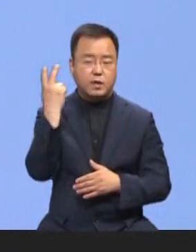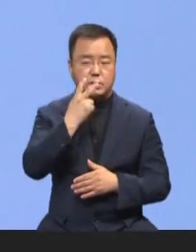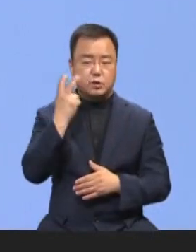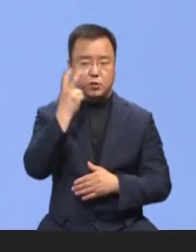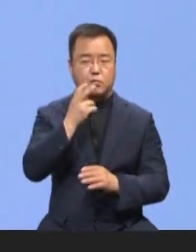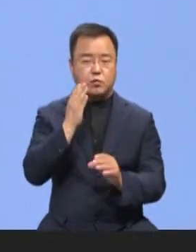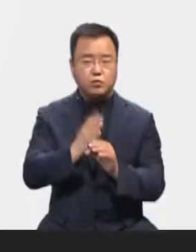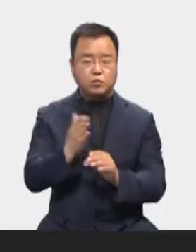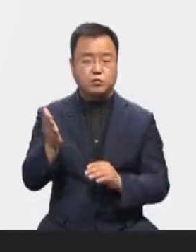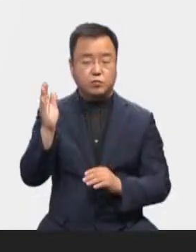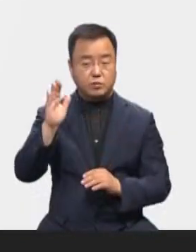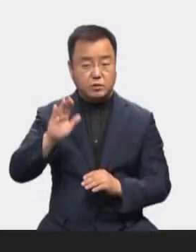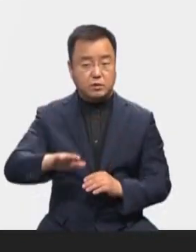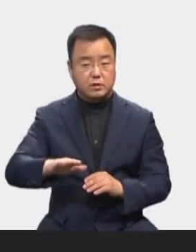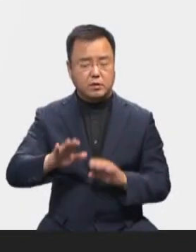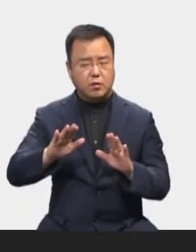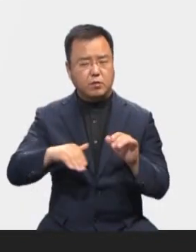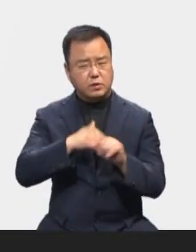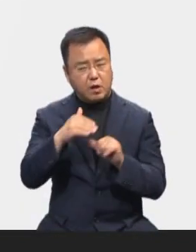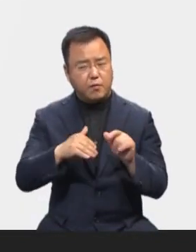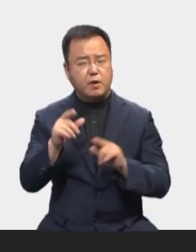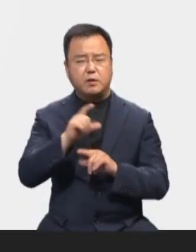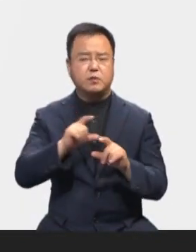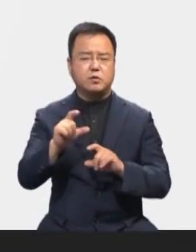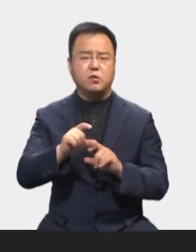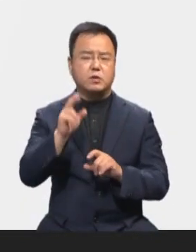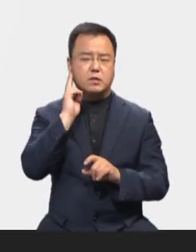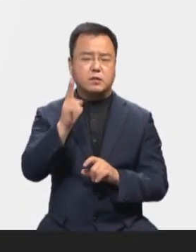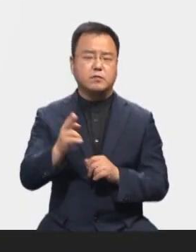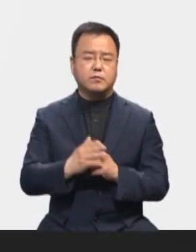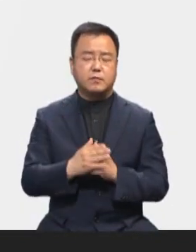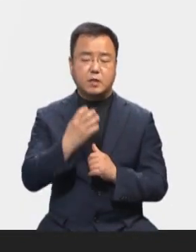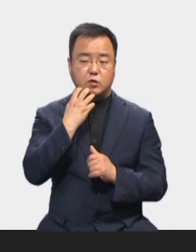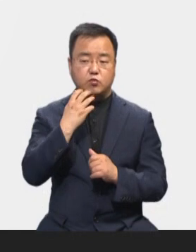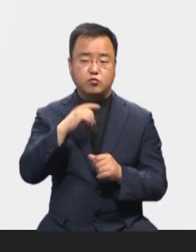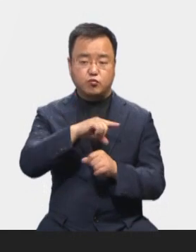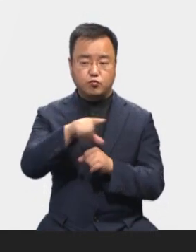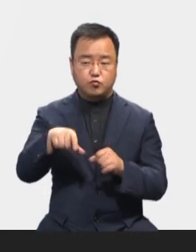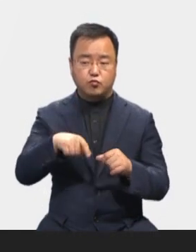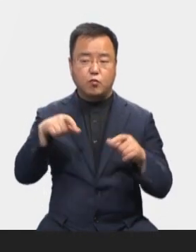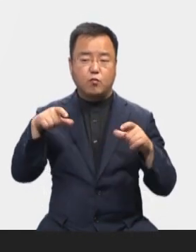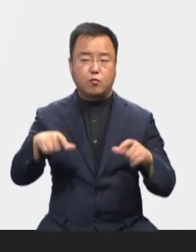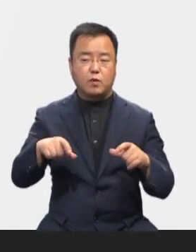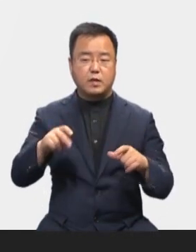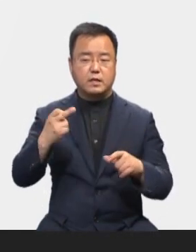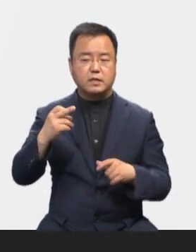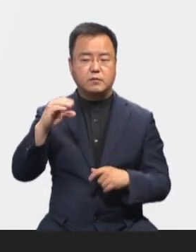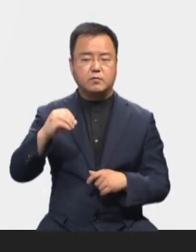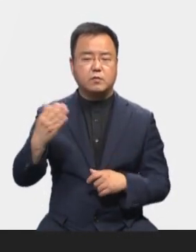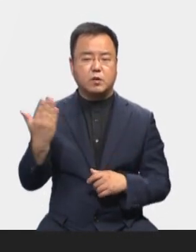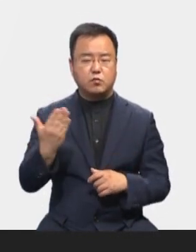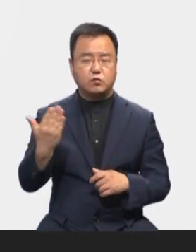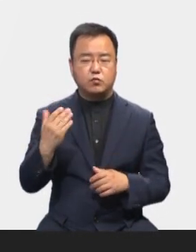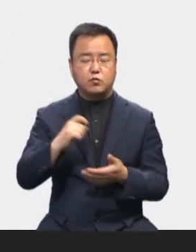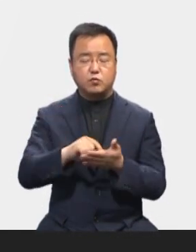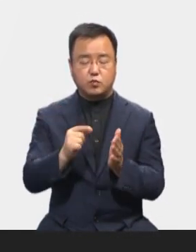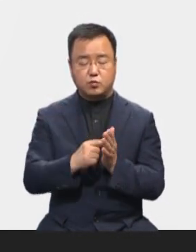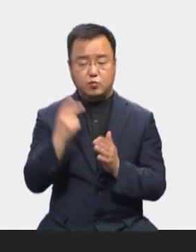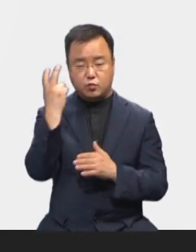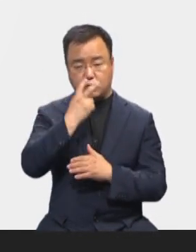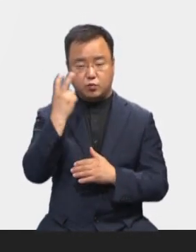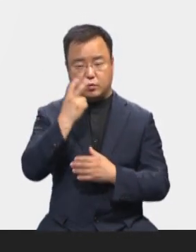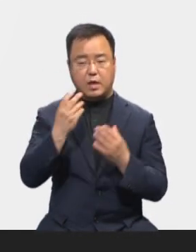뚜껑을 열어보니까 상황이 더 심각했습니다 수도권에서 만 129,000 고정도 조사를 했는데